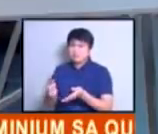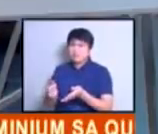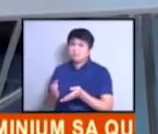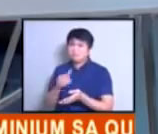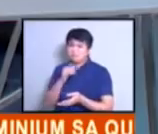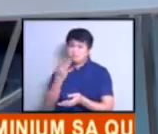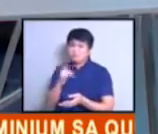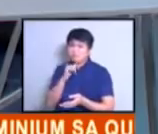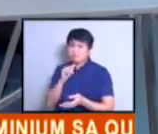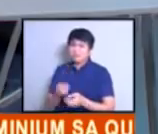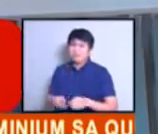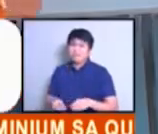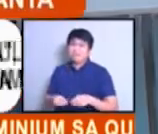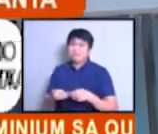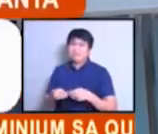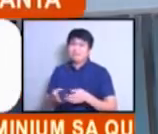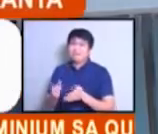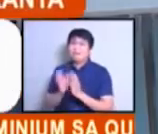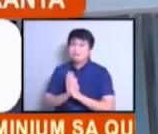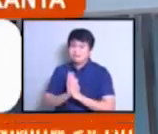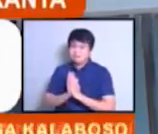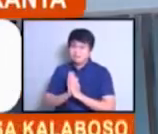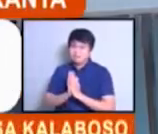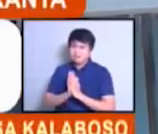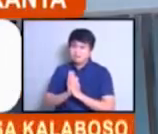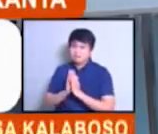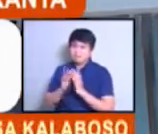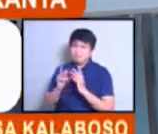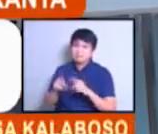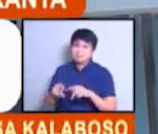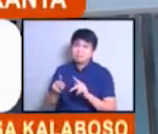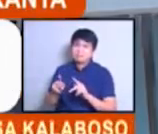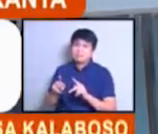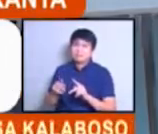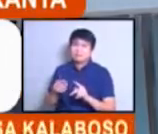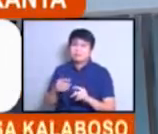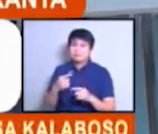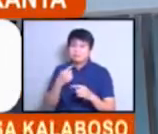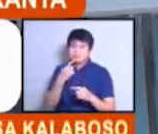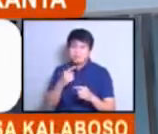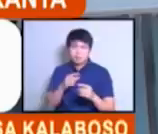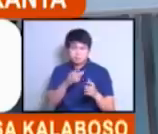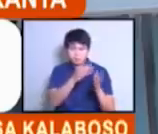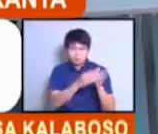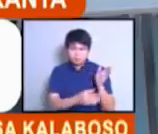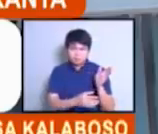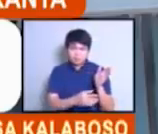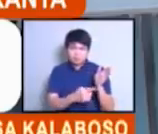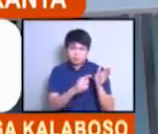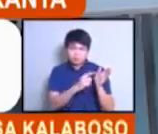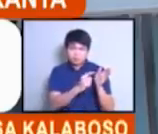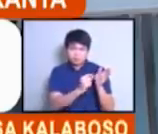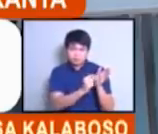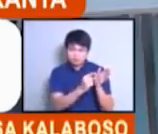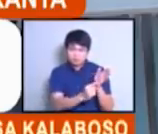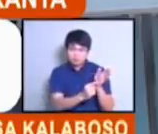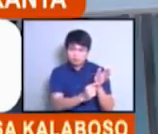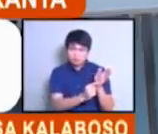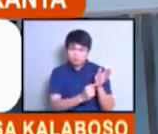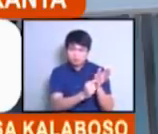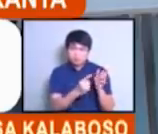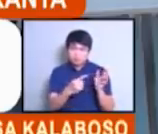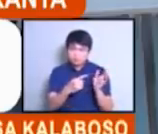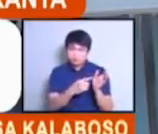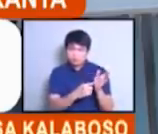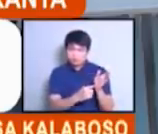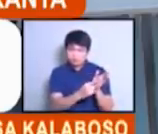yan sa pag-intro ng kanta, sir. Lyrics, credit to the owner. Tapos cover, parody. Pali-cover lang po siya, sir, kasi siya yung unay nakalagay. Yung unang